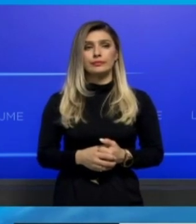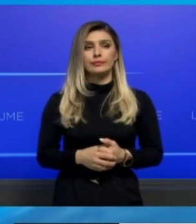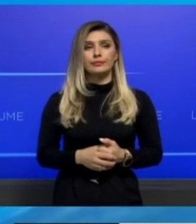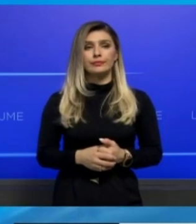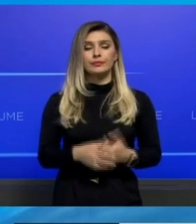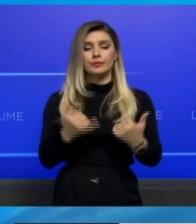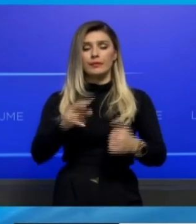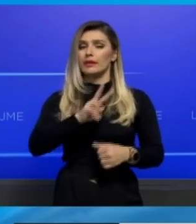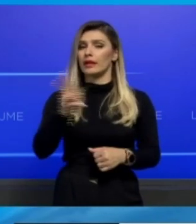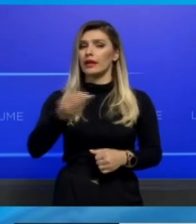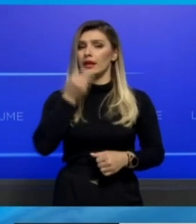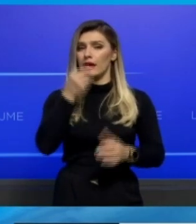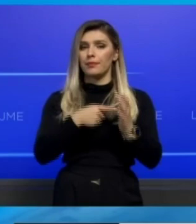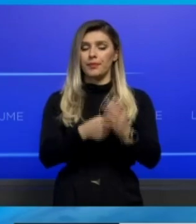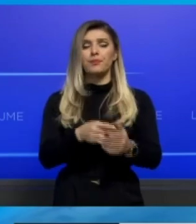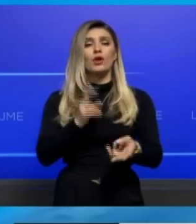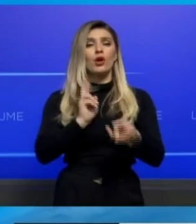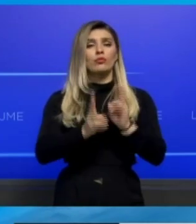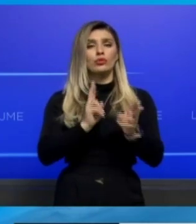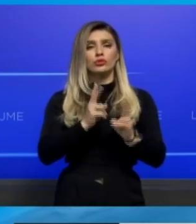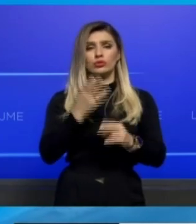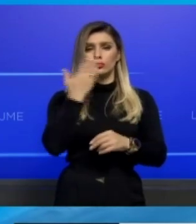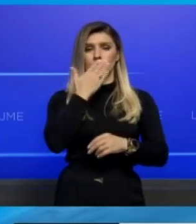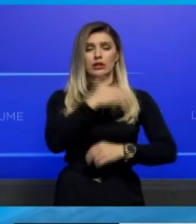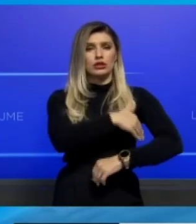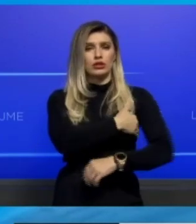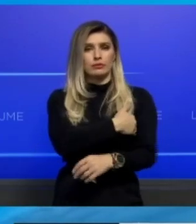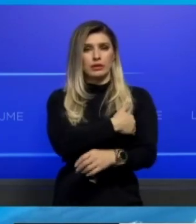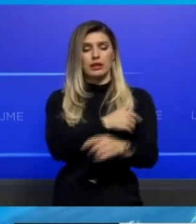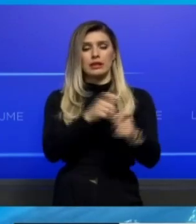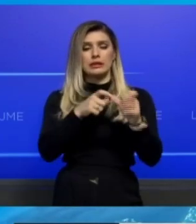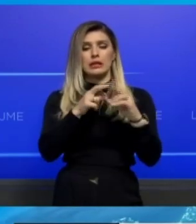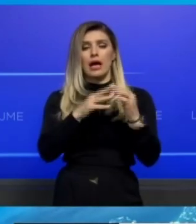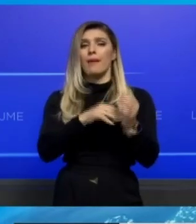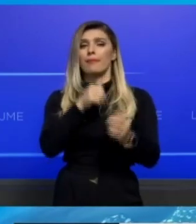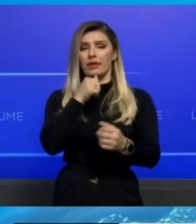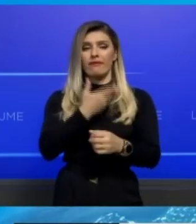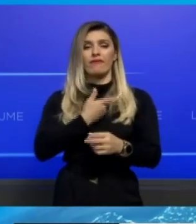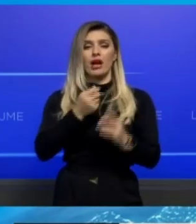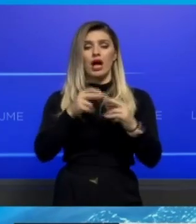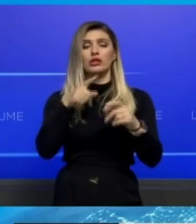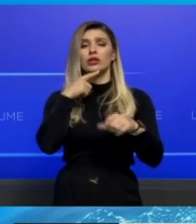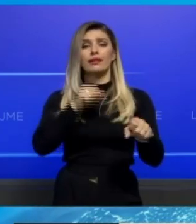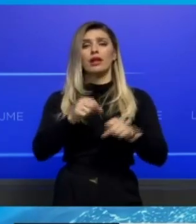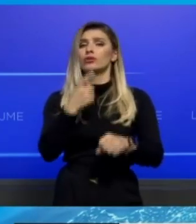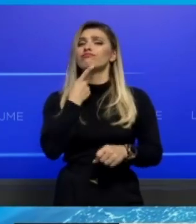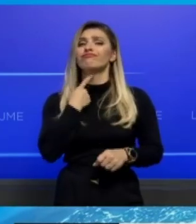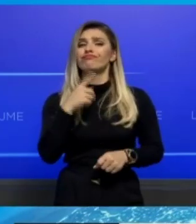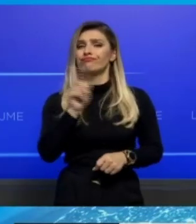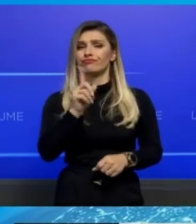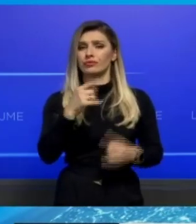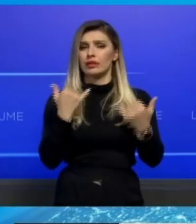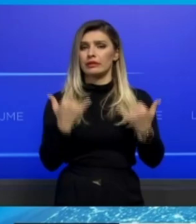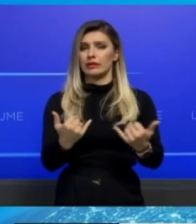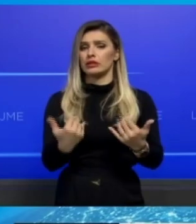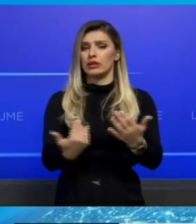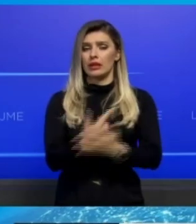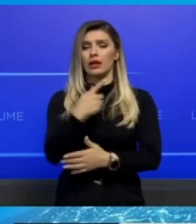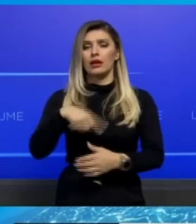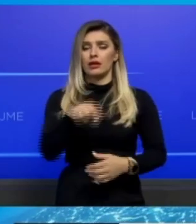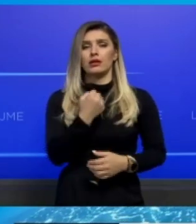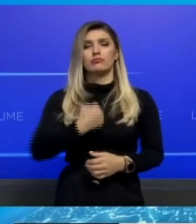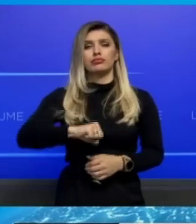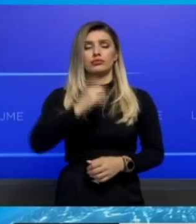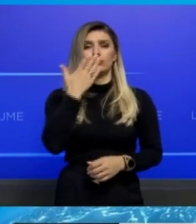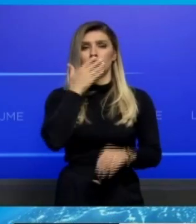Do ndrojmë tani temë, si mdhënësit e gjimnazit Sami Frashëri në Prishtinë, të paknaqur me emrimin e drejtorit të ri, aktualisht janë duke bojkotuar